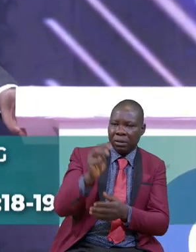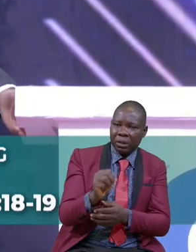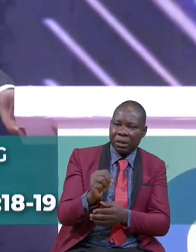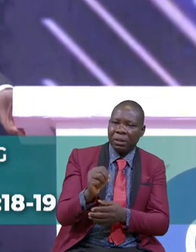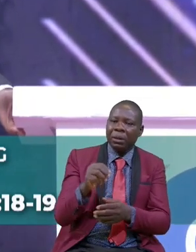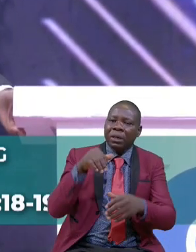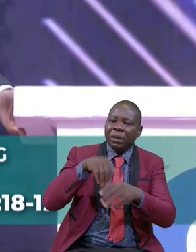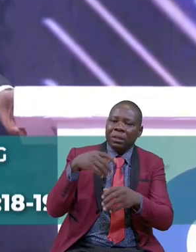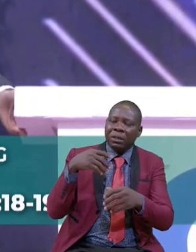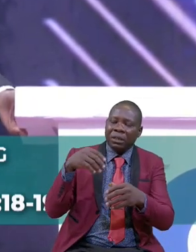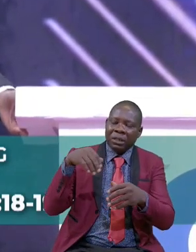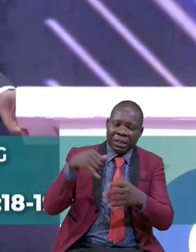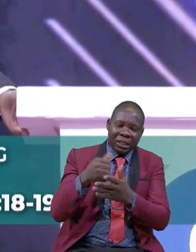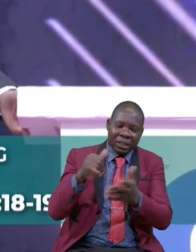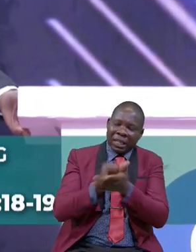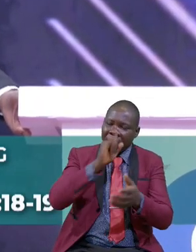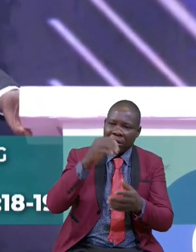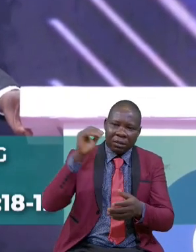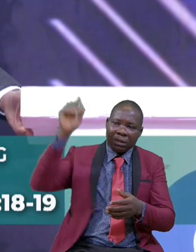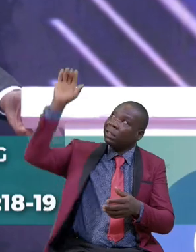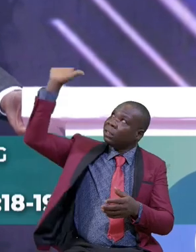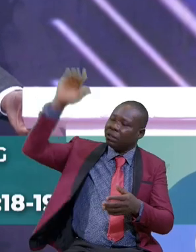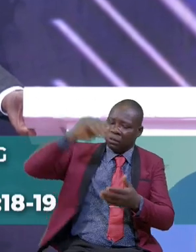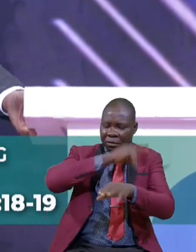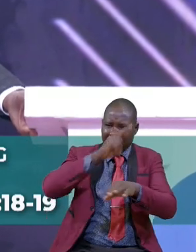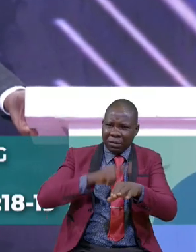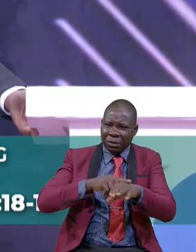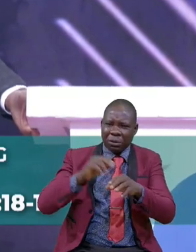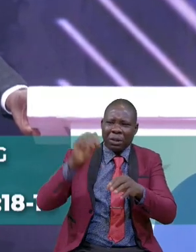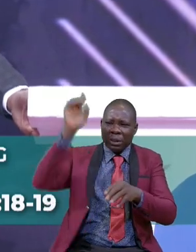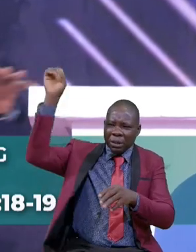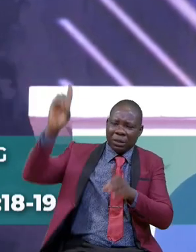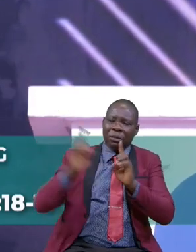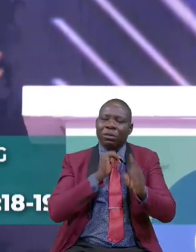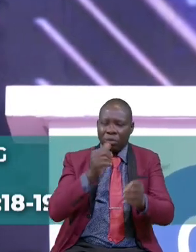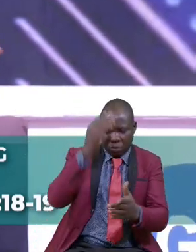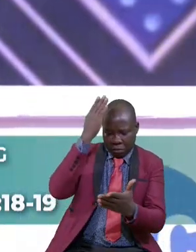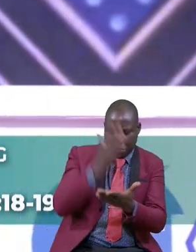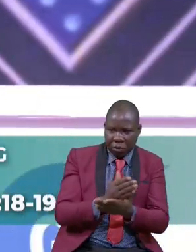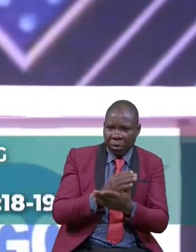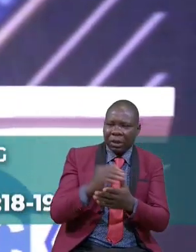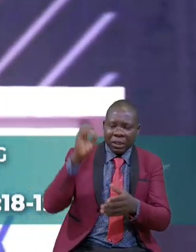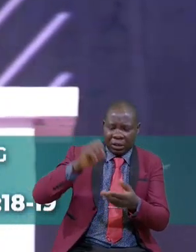pardonner, Tous ceux qui viennent avec la repentance et avec